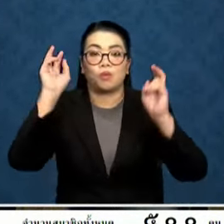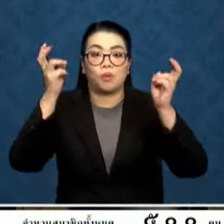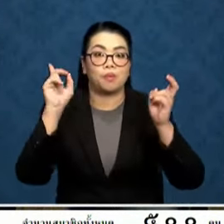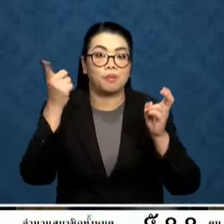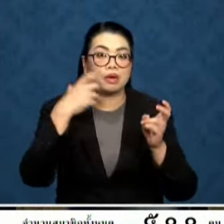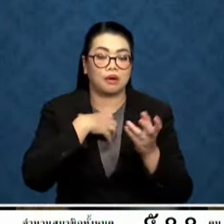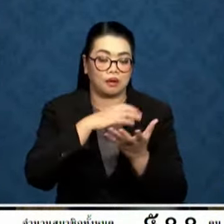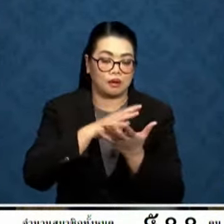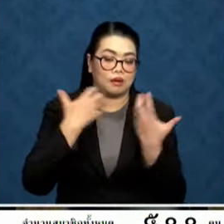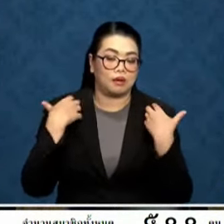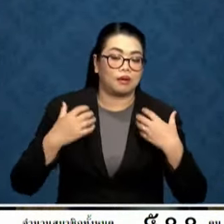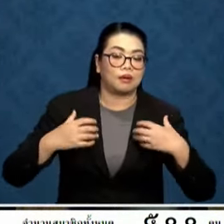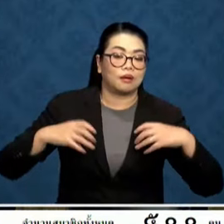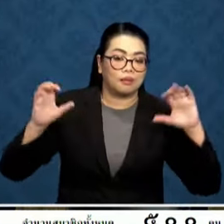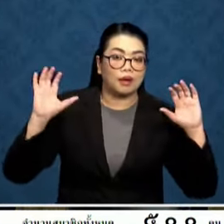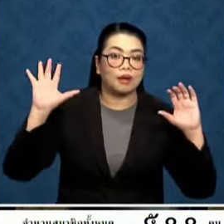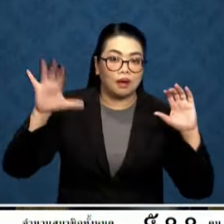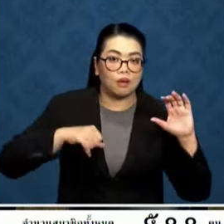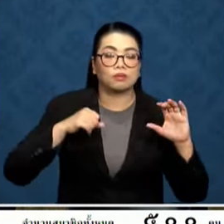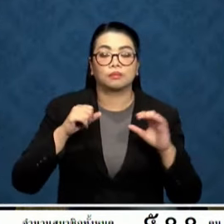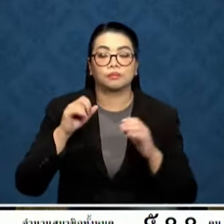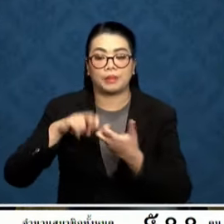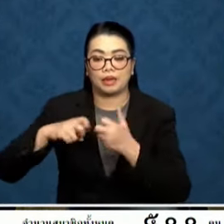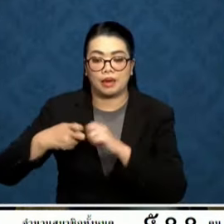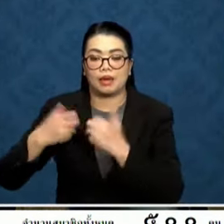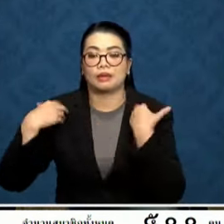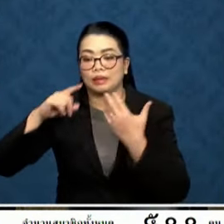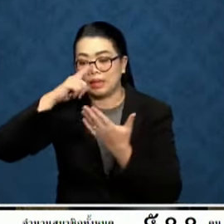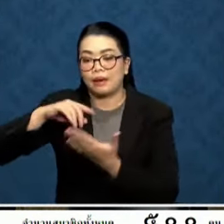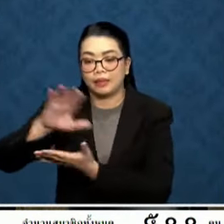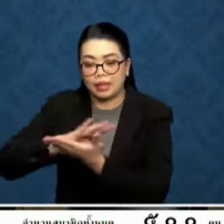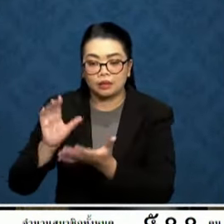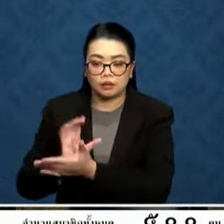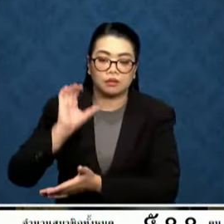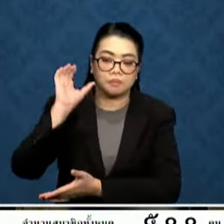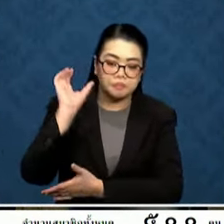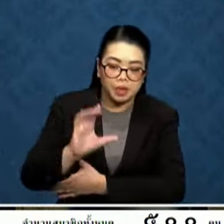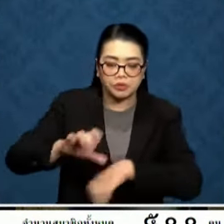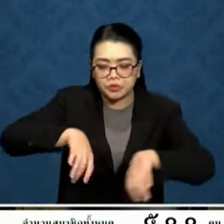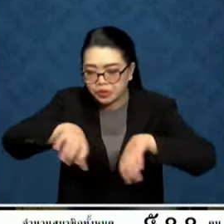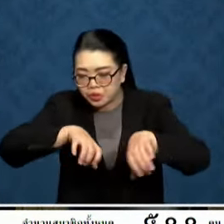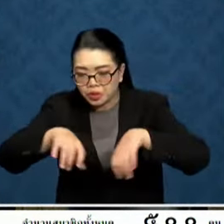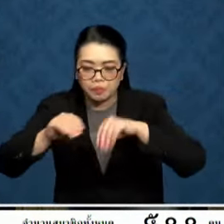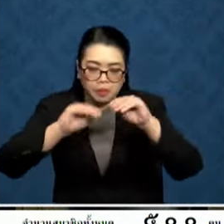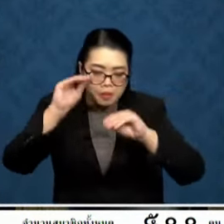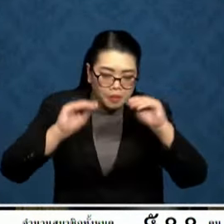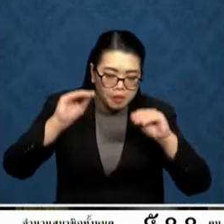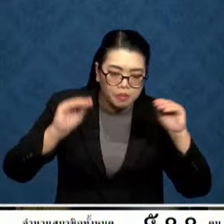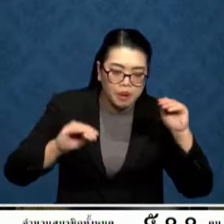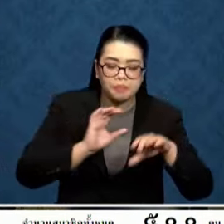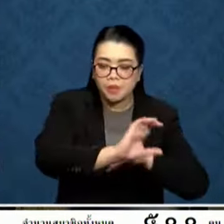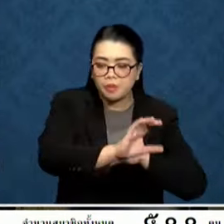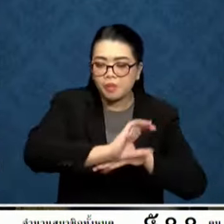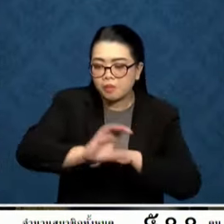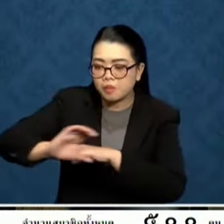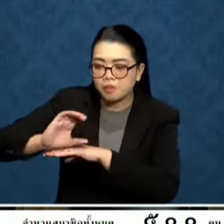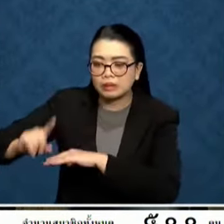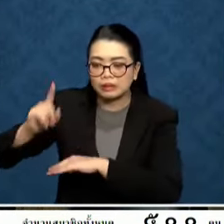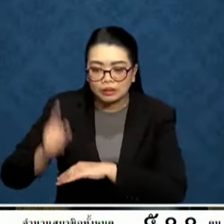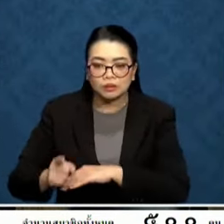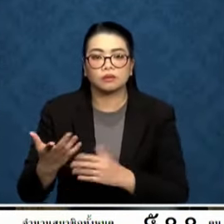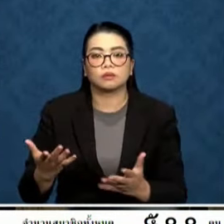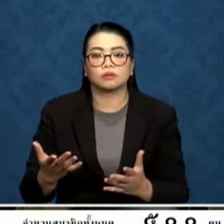รัฐบาลเอาโจทย์ของประเทศเป็นตัวตั้งในการจัดสรรงบประมาณจริงๆเราควรจะได้เห็นการจัดสรร